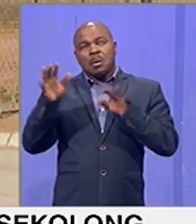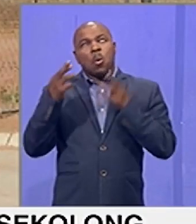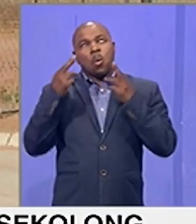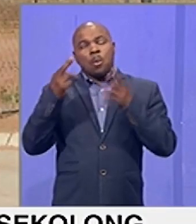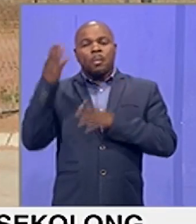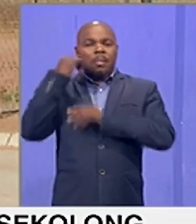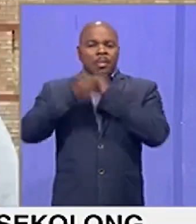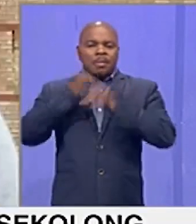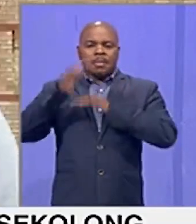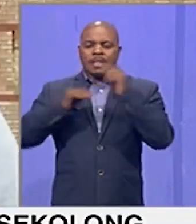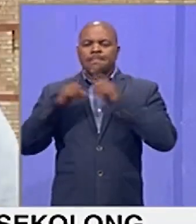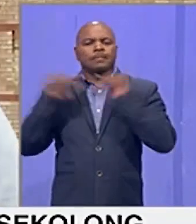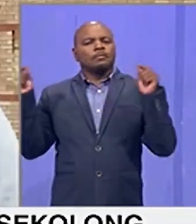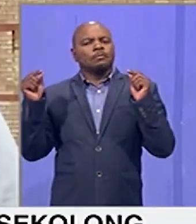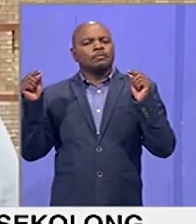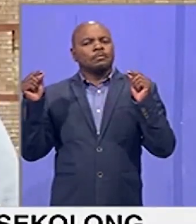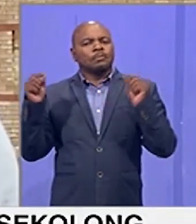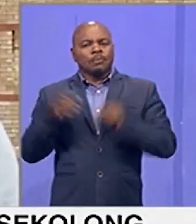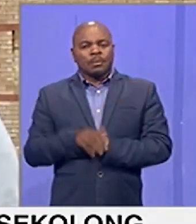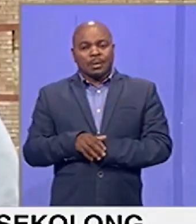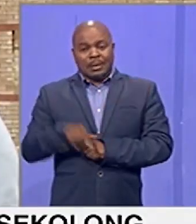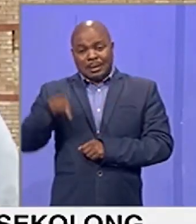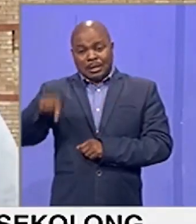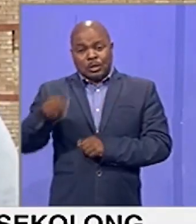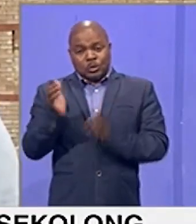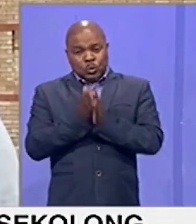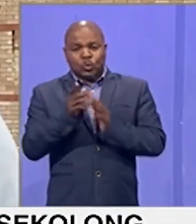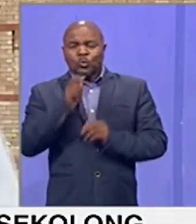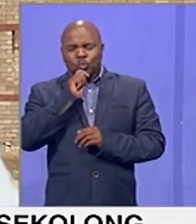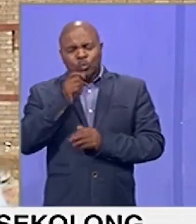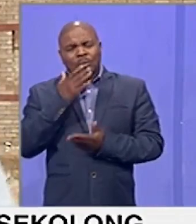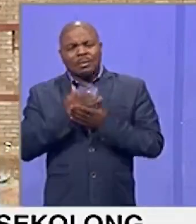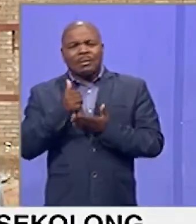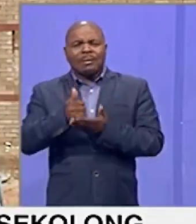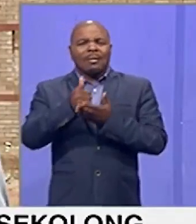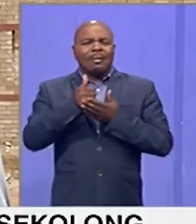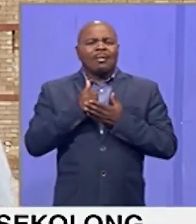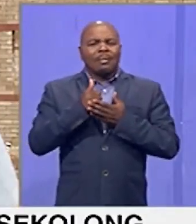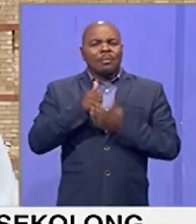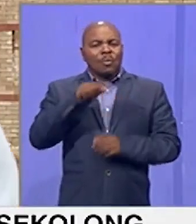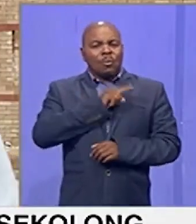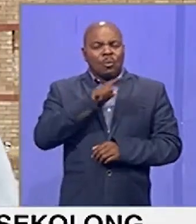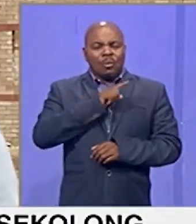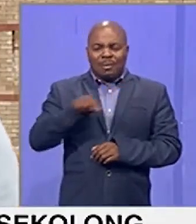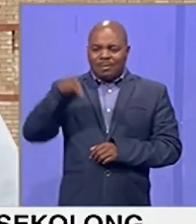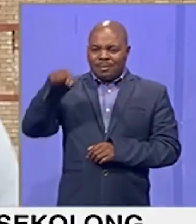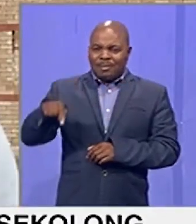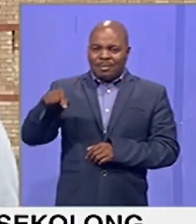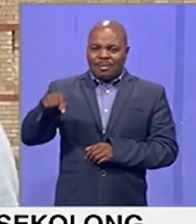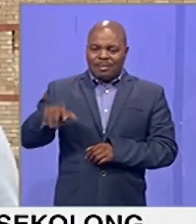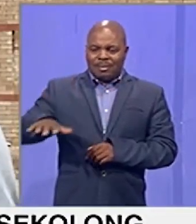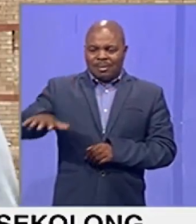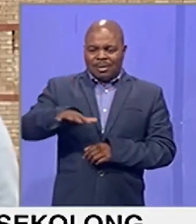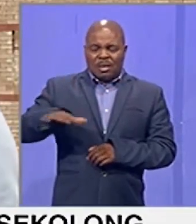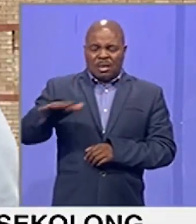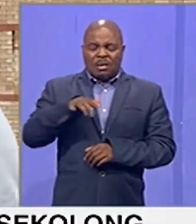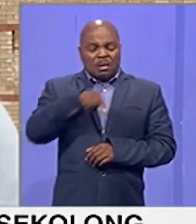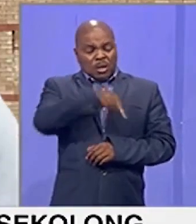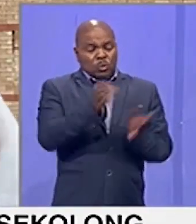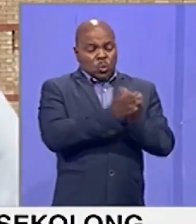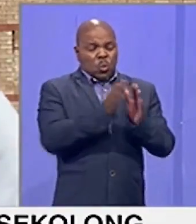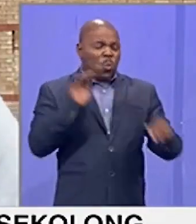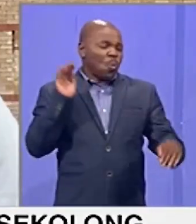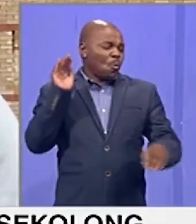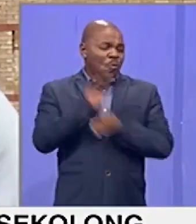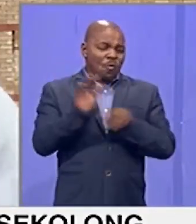e fetileng. Sekolo se ke sengwe sa dikolo se le gore nka be se re thusitse gore maemo a rena le one a palo e go godimetse tsebanya mmele o